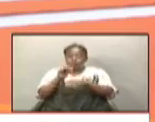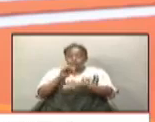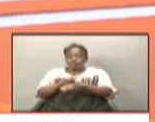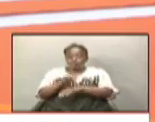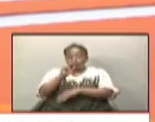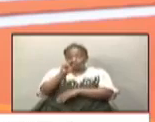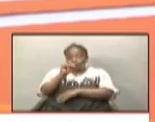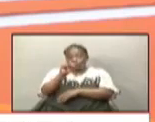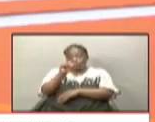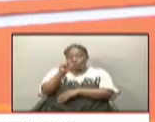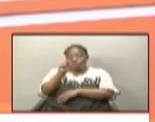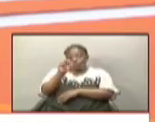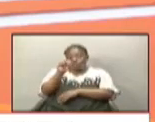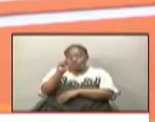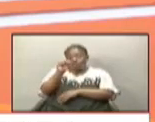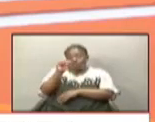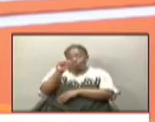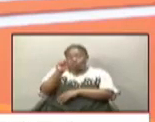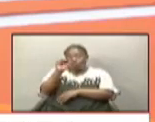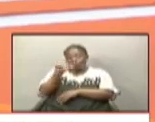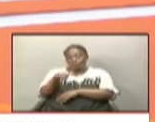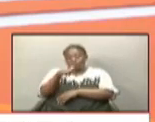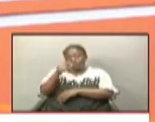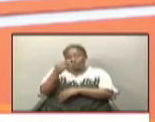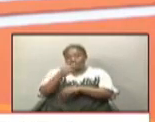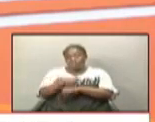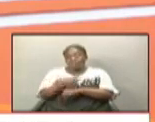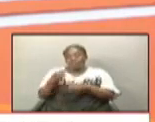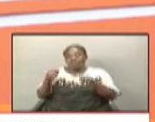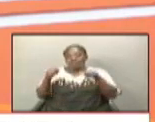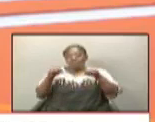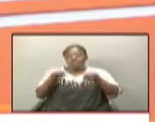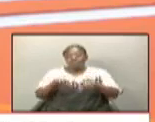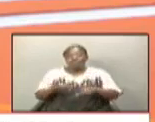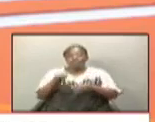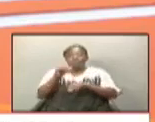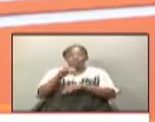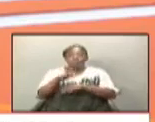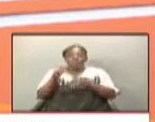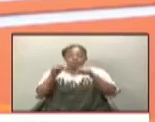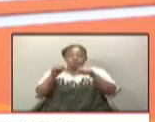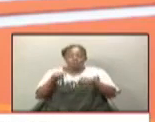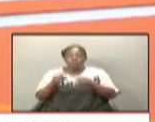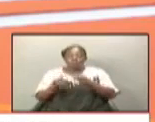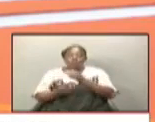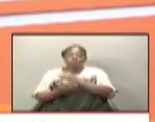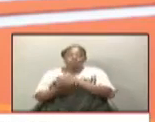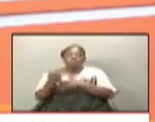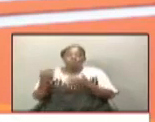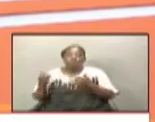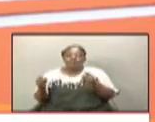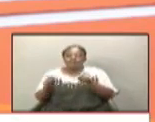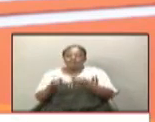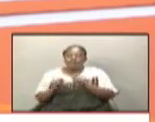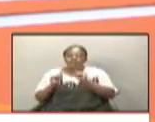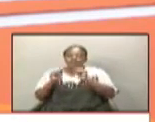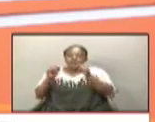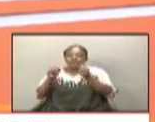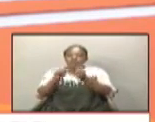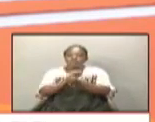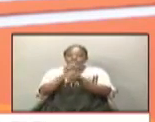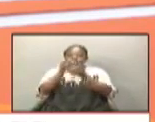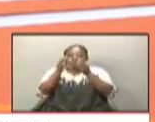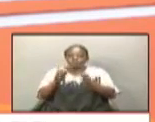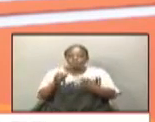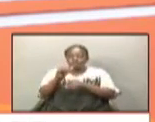lunaku olukya yeeyongera okusajjuka. Kale nno ng'ekiro ekikesezza olwaleero abalumbaganyi bazzeemu ne balumba n'okwono n'ebintu